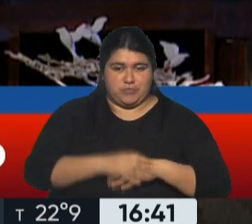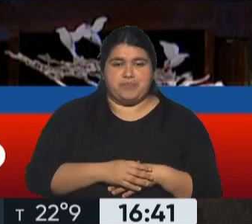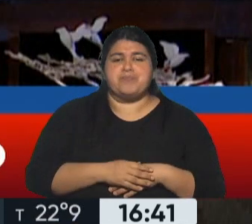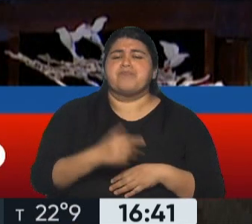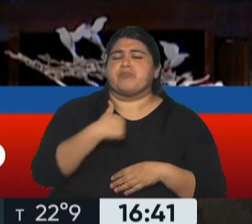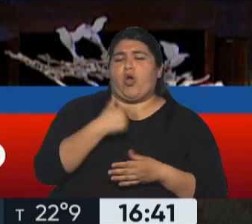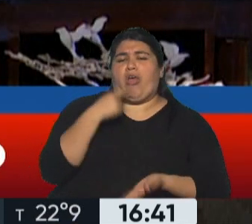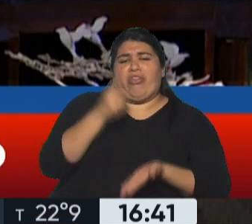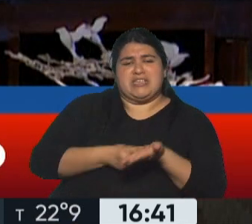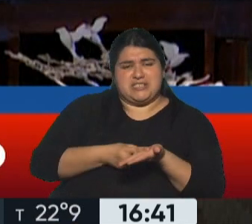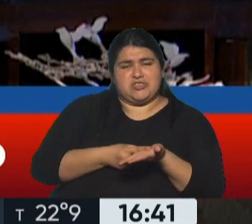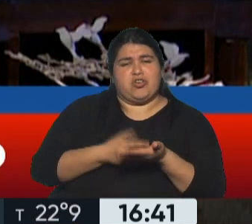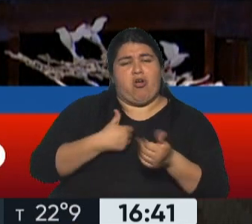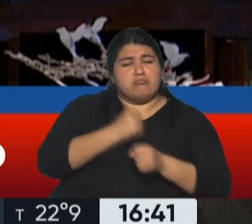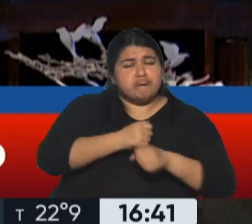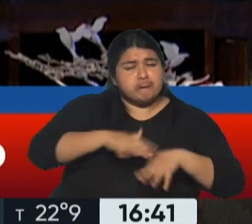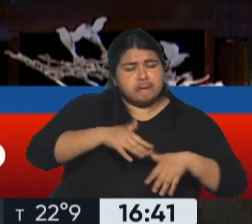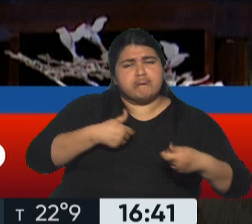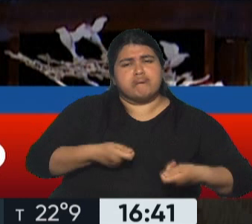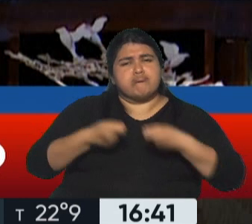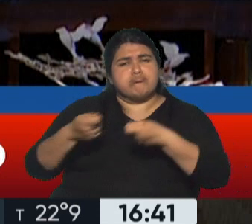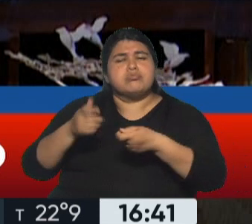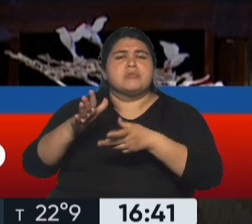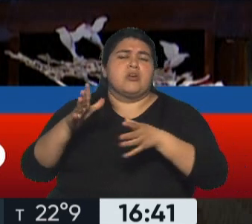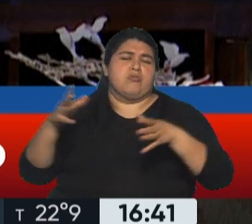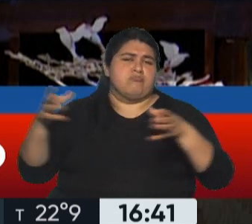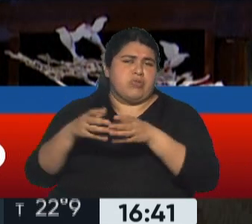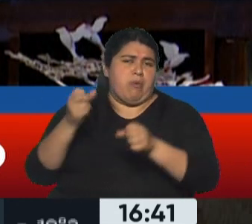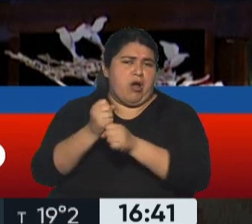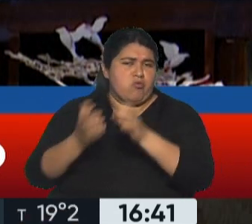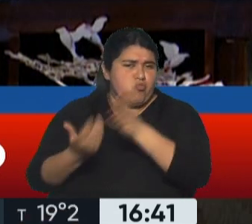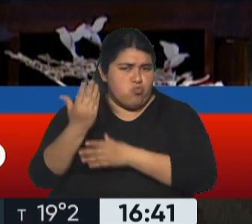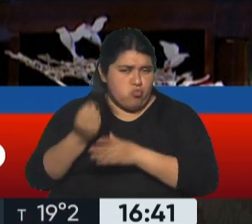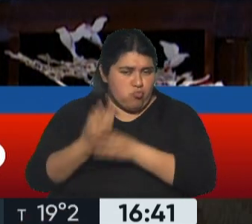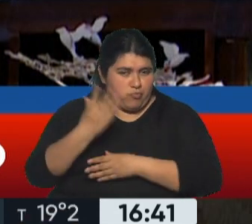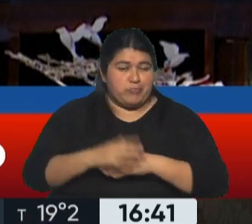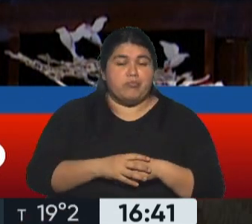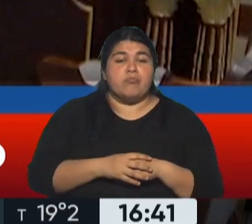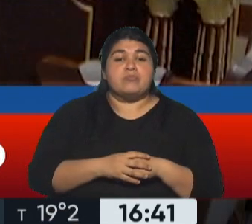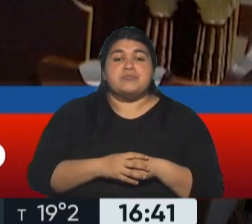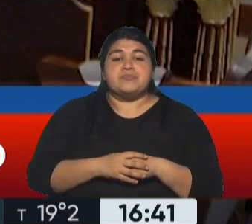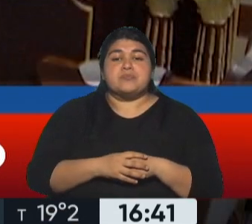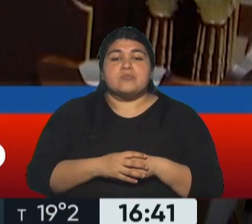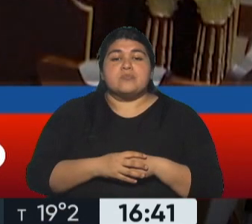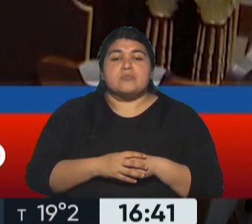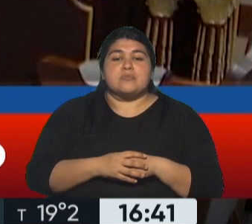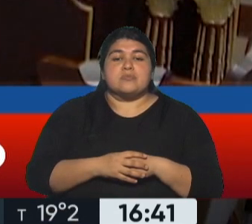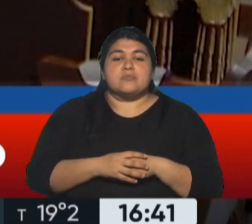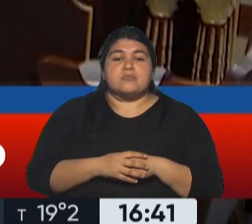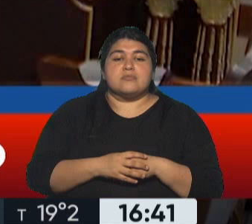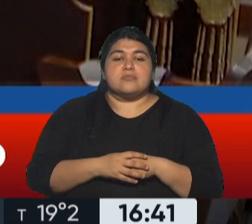قررت تكليفكم بتشكيل حكومة جديدة وسيكون